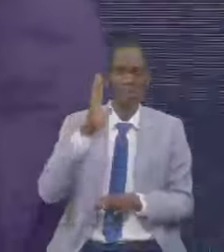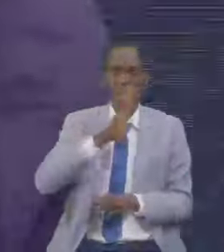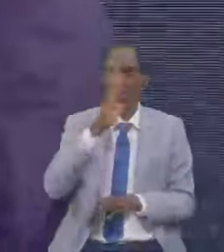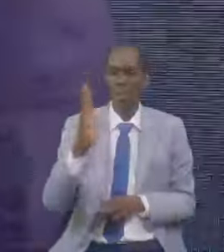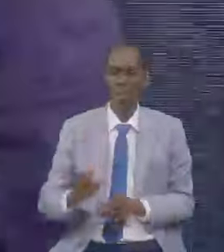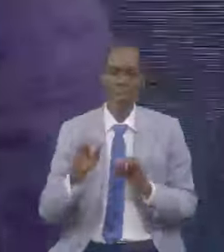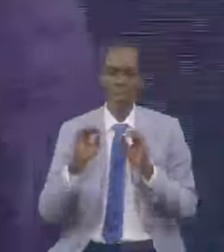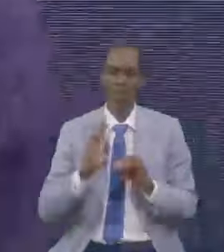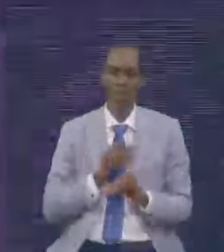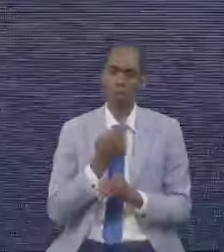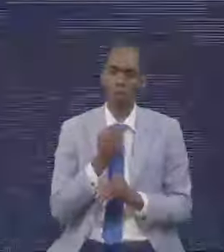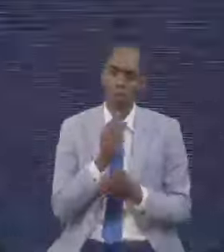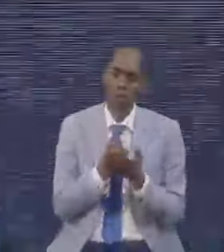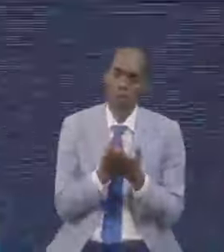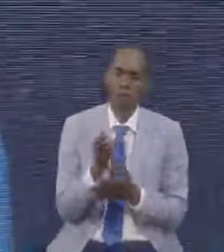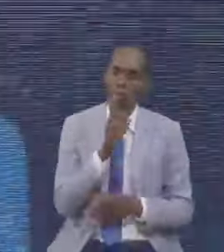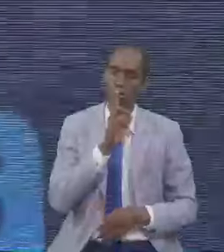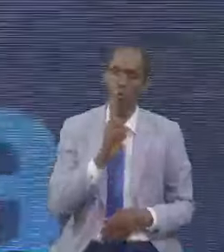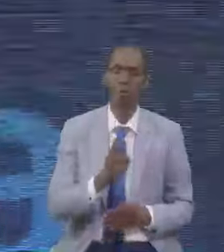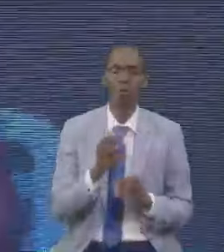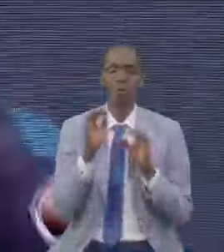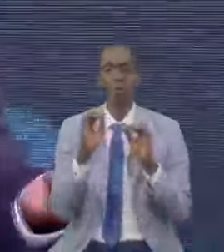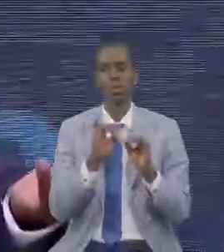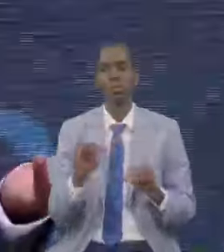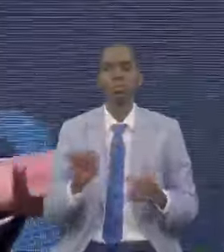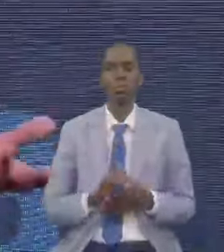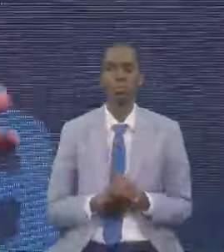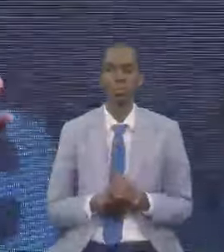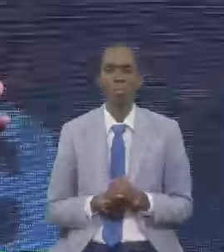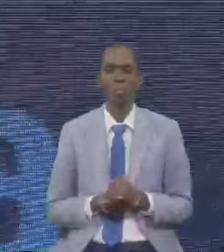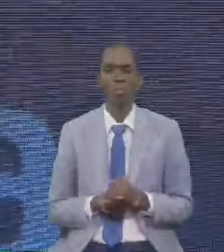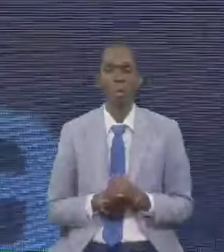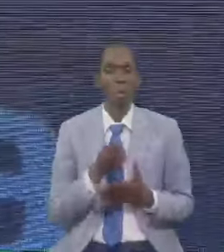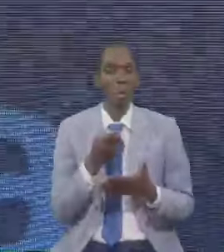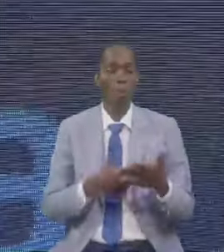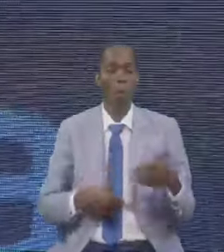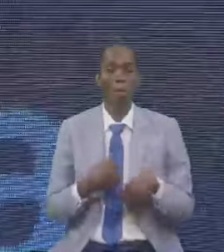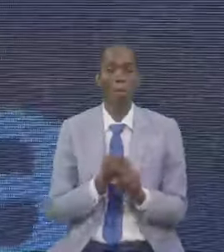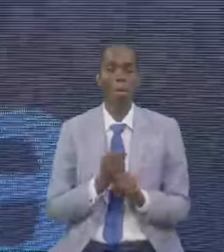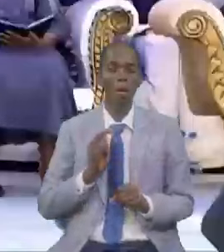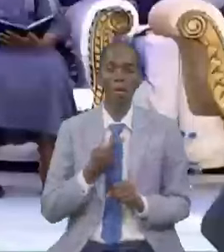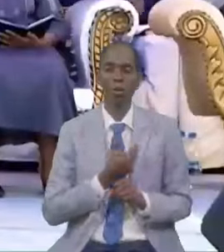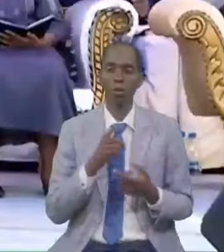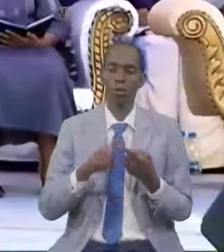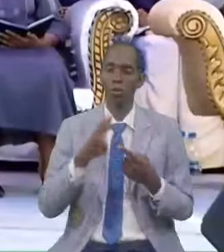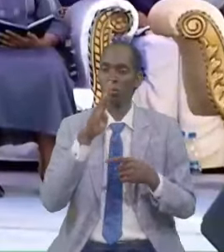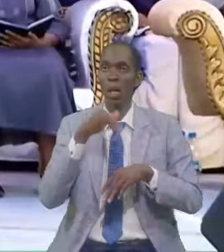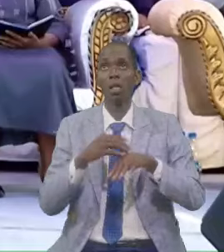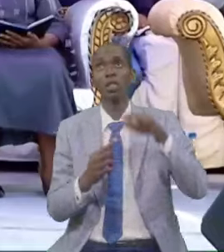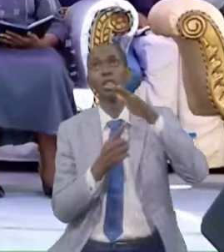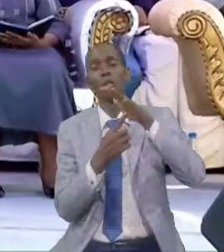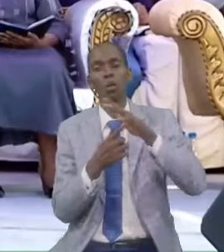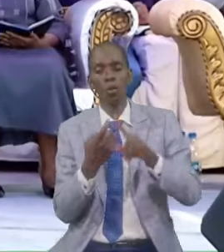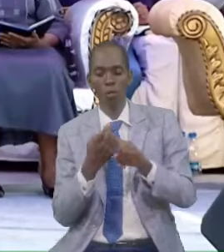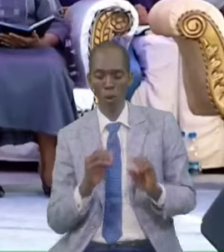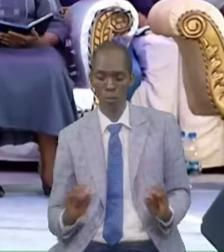నేర్పిస్తూ ఉంటే అక్కడికి వచ్చిన విద్యార్థి ఎవరు వేదాంతం నేర్చుకోలేరు. What makes us hero out of zero? సున్నా నుంచి హీరో స్థాయికి